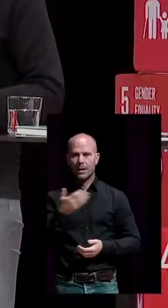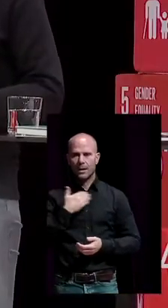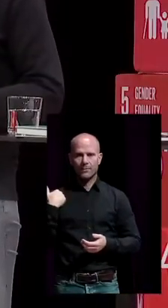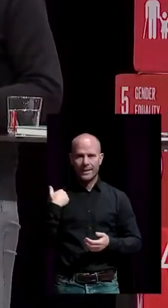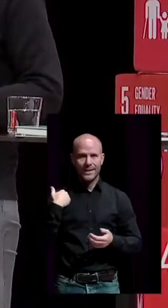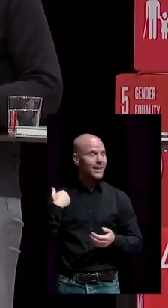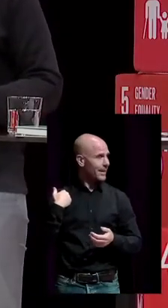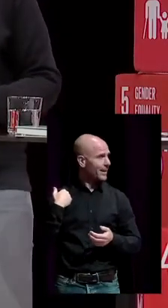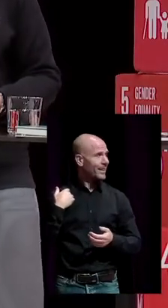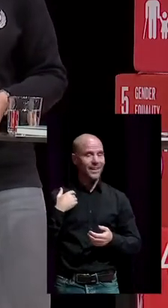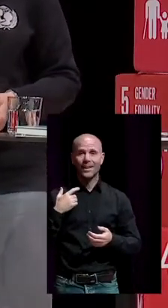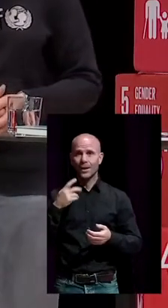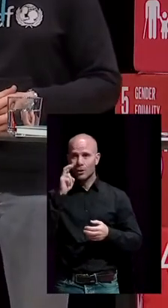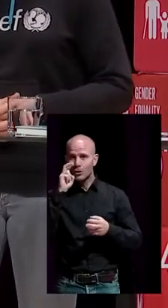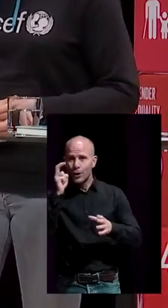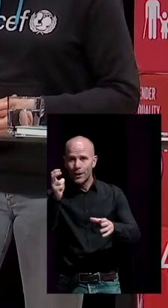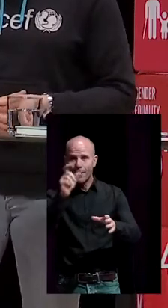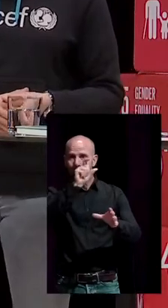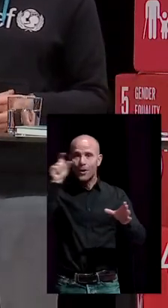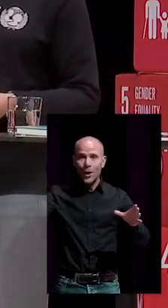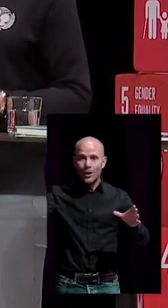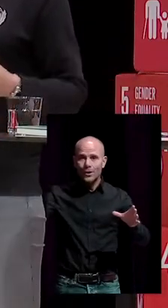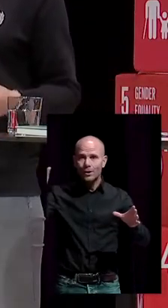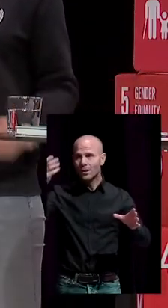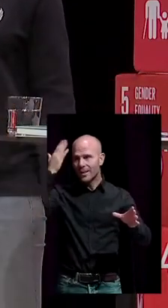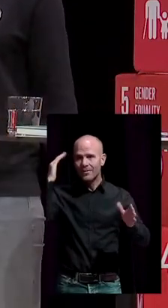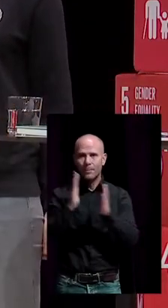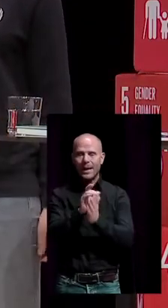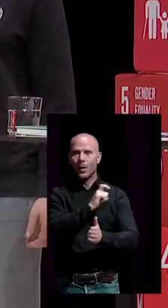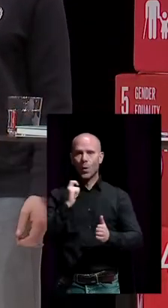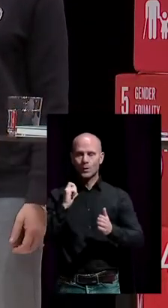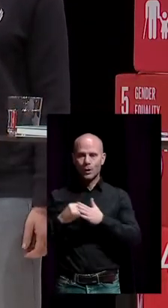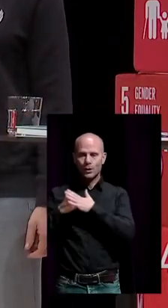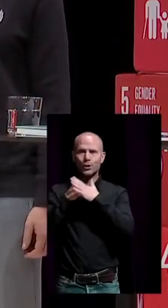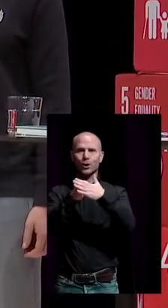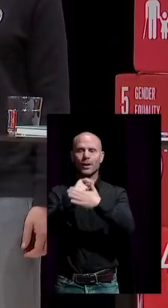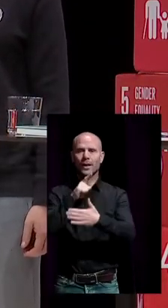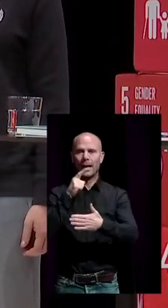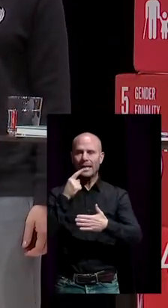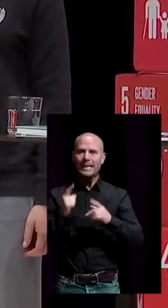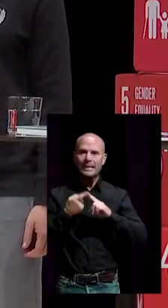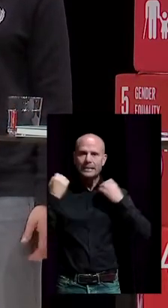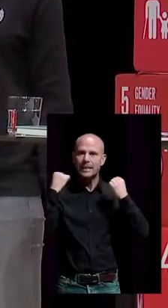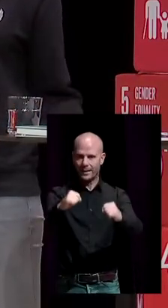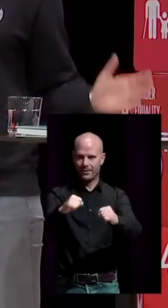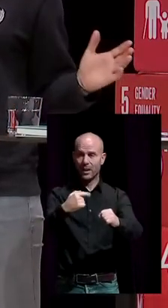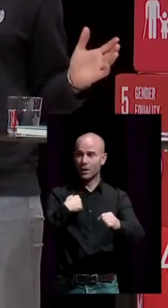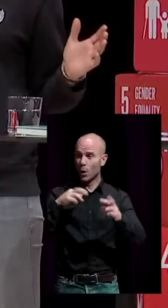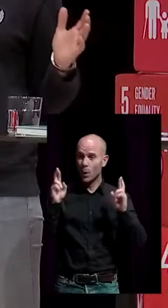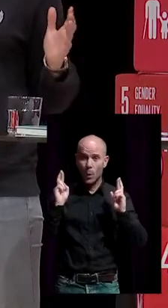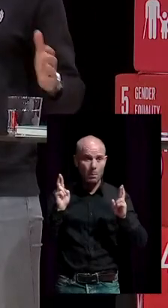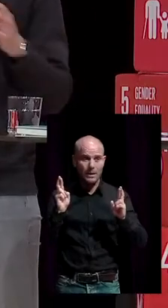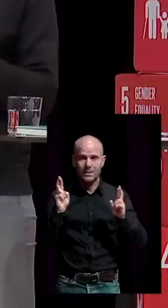nu företag som kan vara med oss och stötta det här initiativet. Och jag hoppas i alla fall